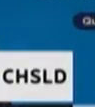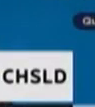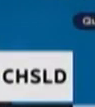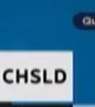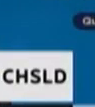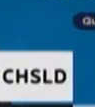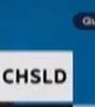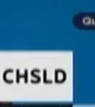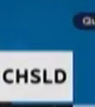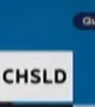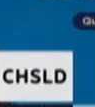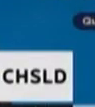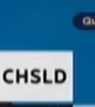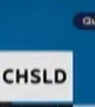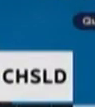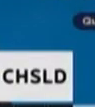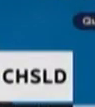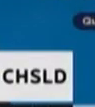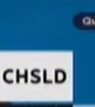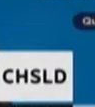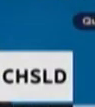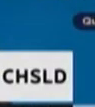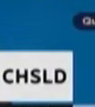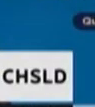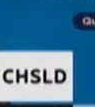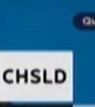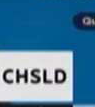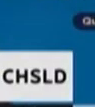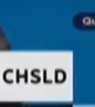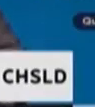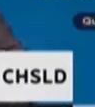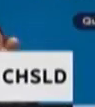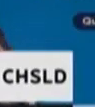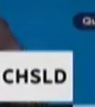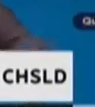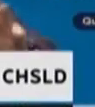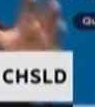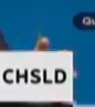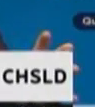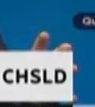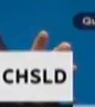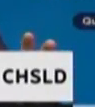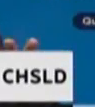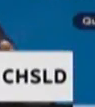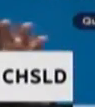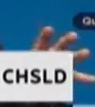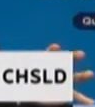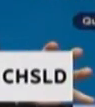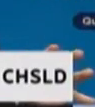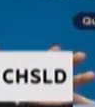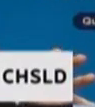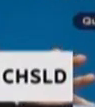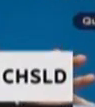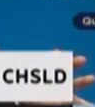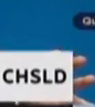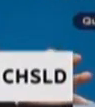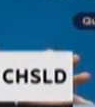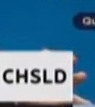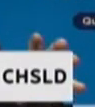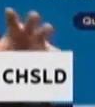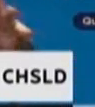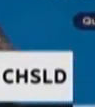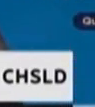CHSLD, ça nous permet aujourd'hui de se dire la situation est sous contrôle dans les